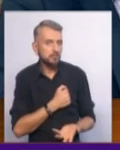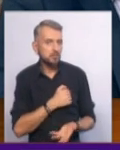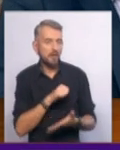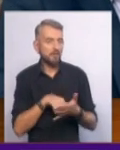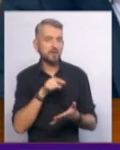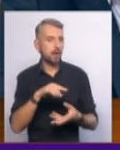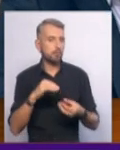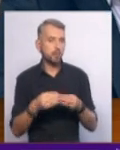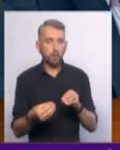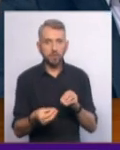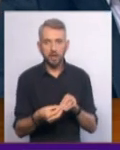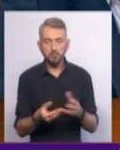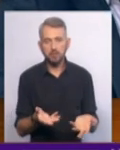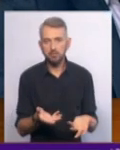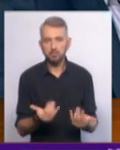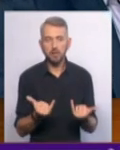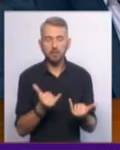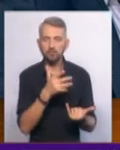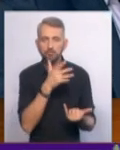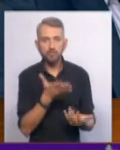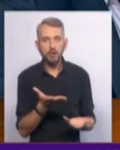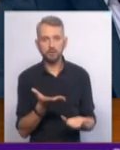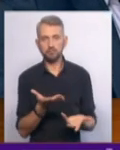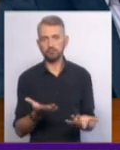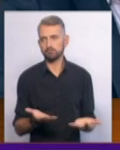цієї проблеми на даний час